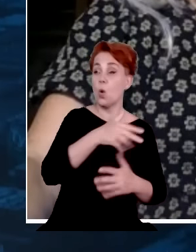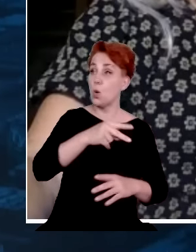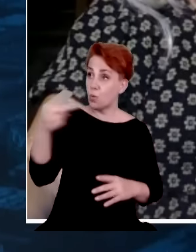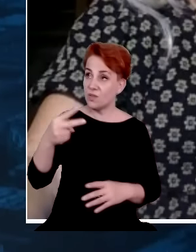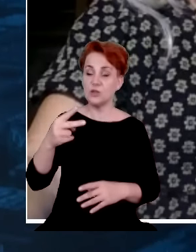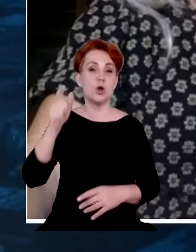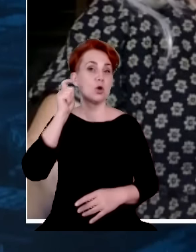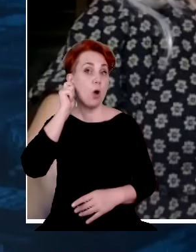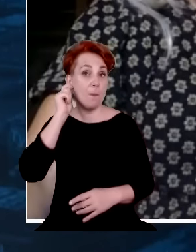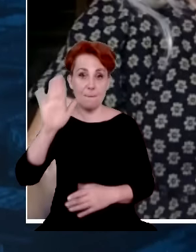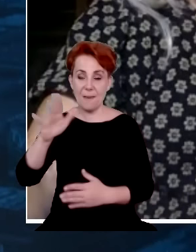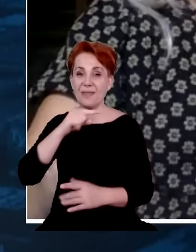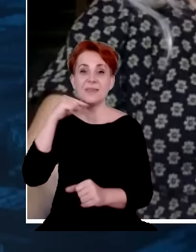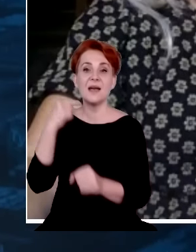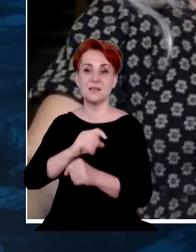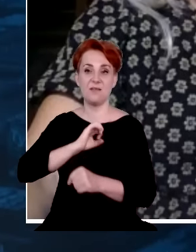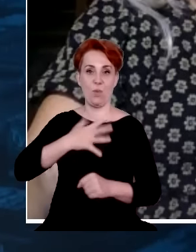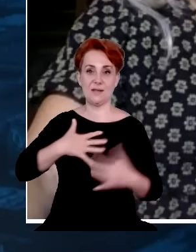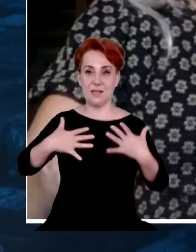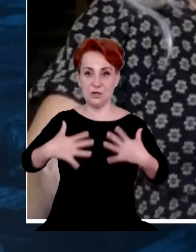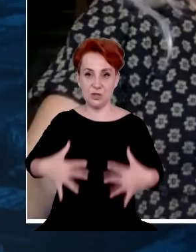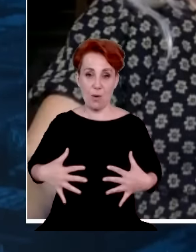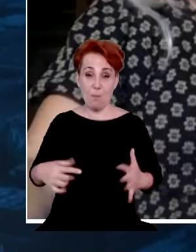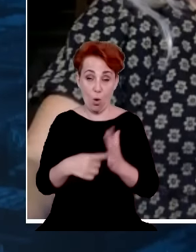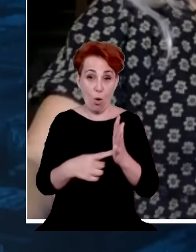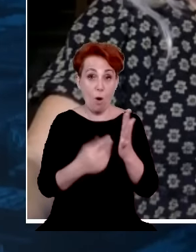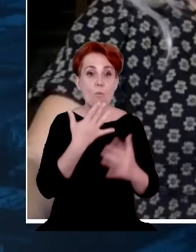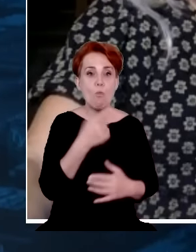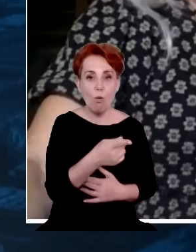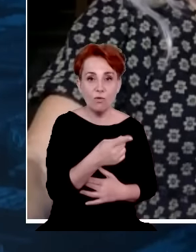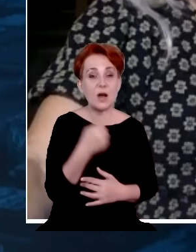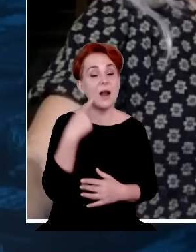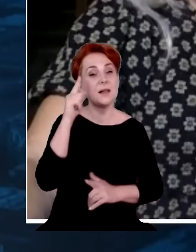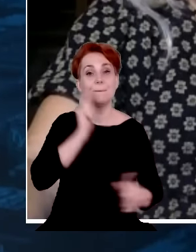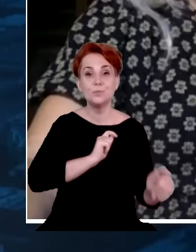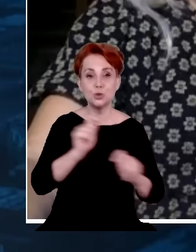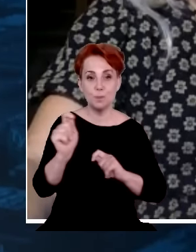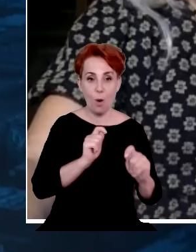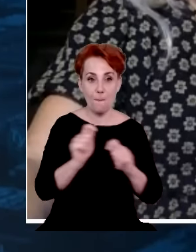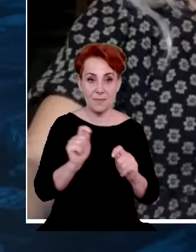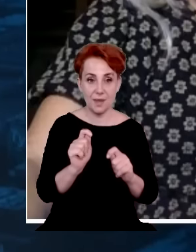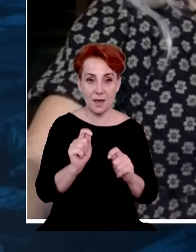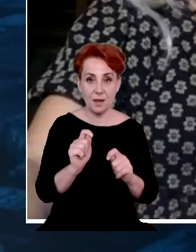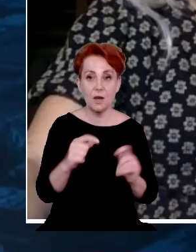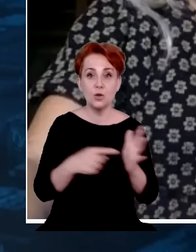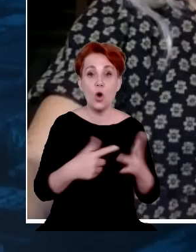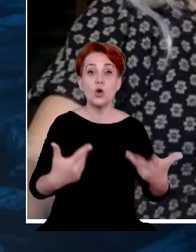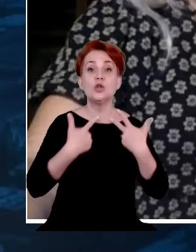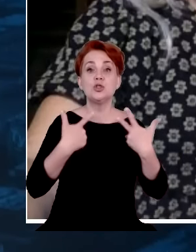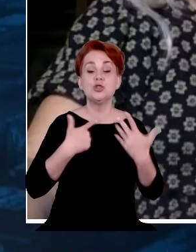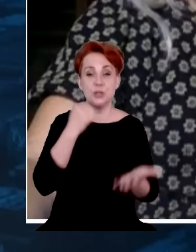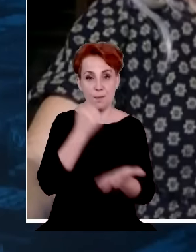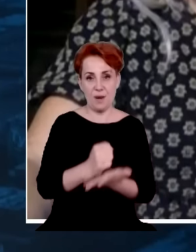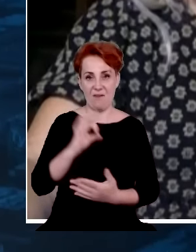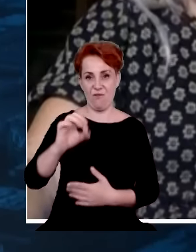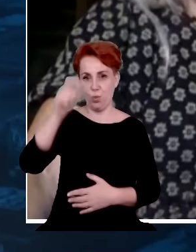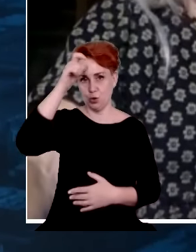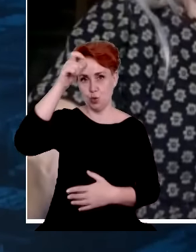by decydować o własnym ciele bo tak mówicie natomiast przy pani że to życie jest prawem człowieka i że